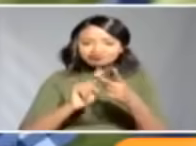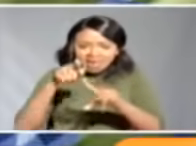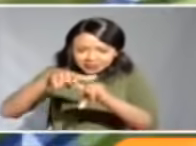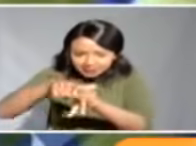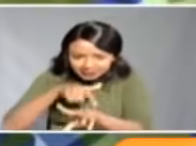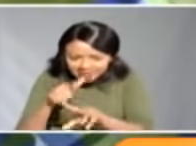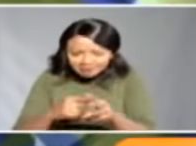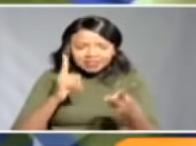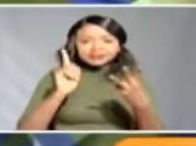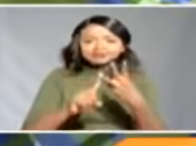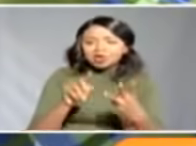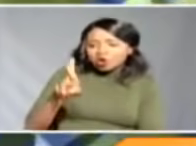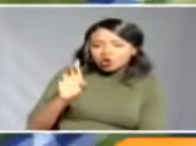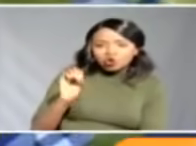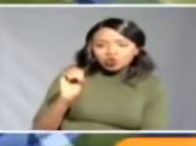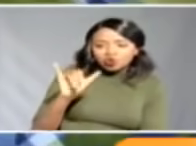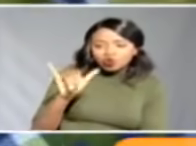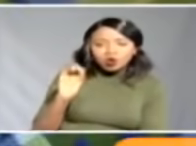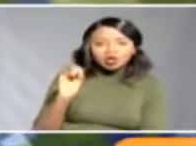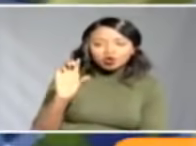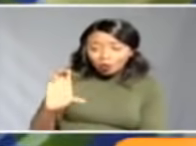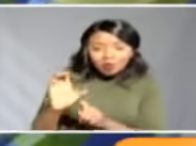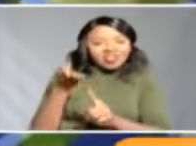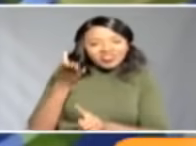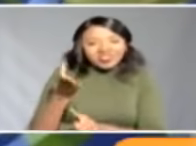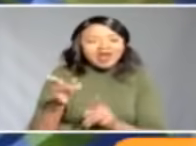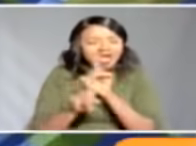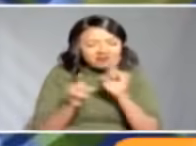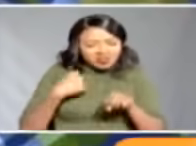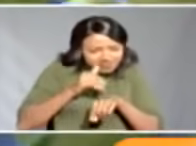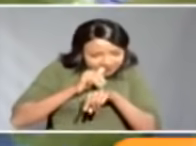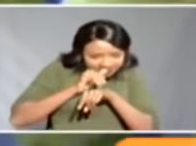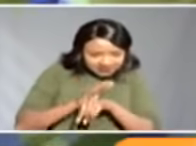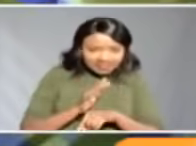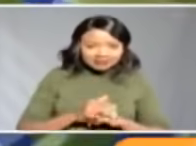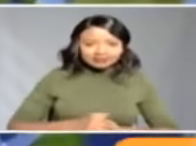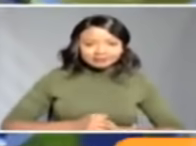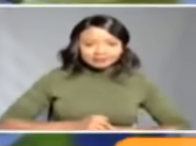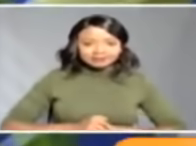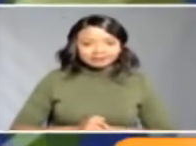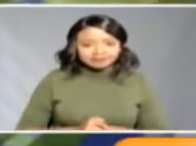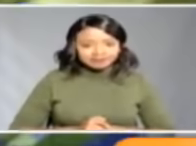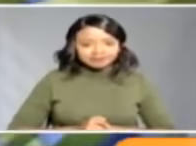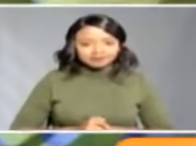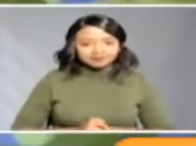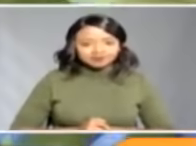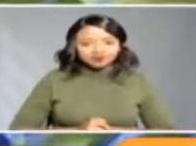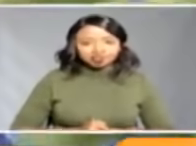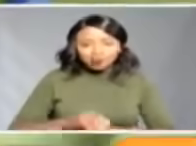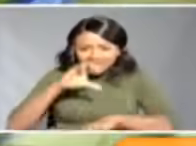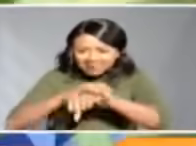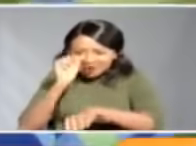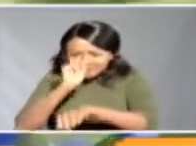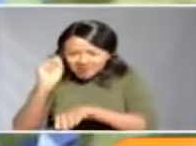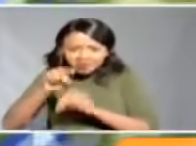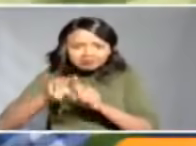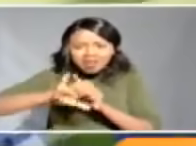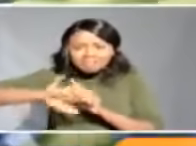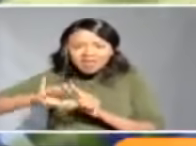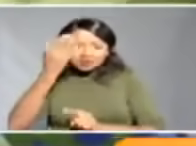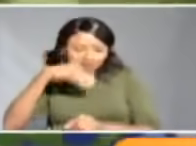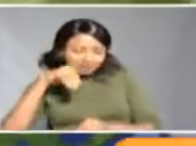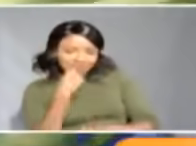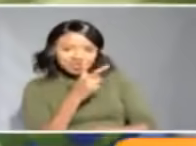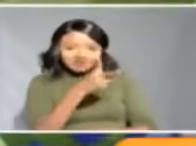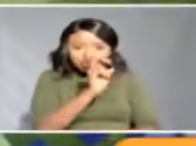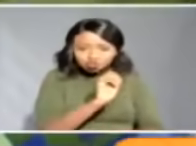na tukapata shilingi 5 change juu nilikuwa nimempatia 20 bob. Sasa alikuja na 10 kwa nyumba,